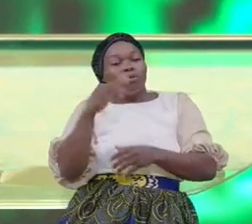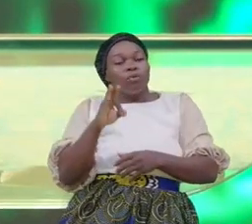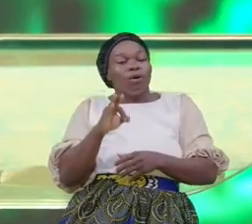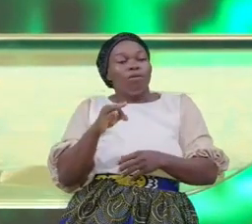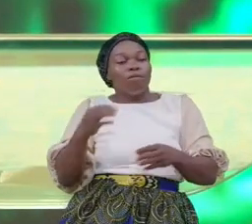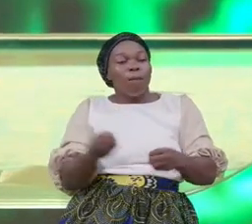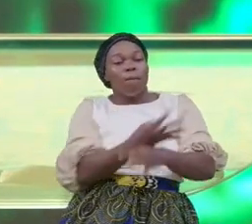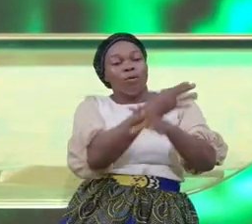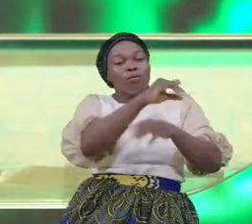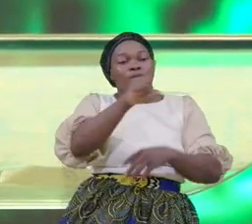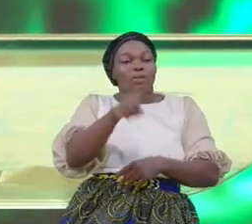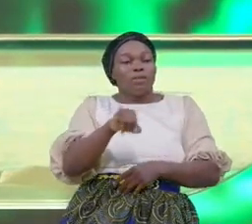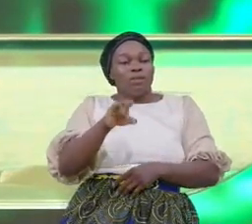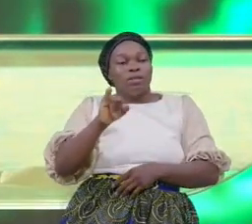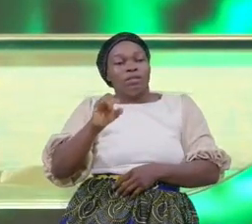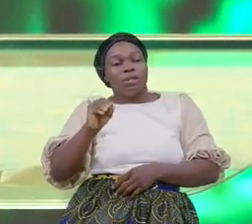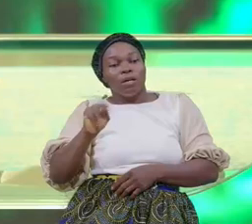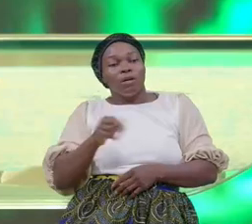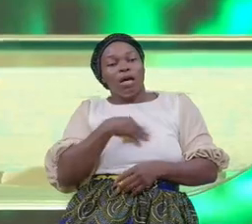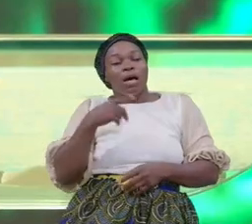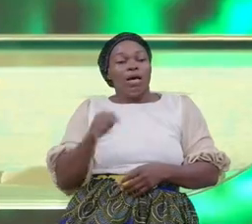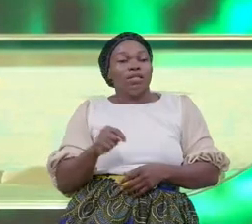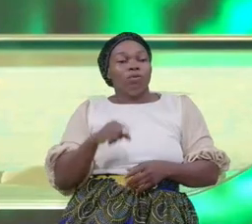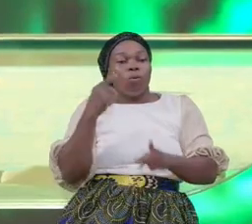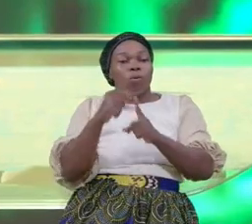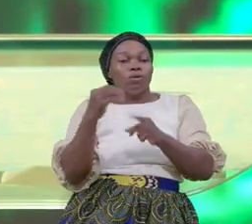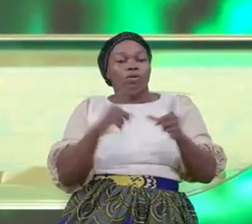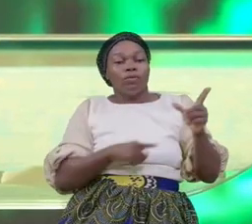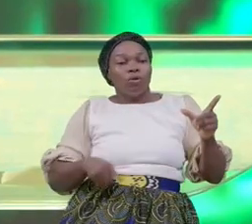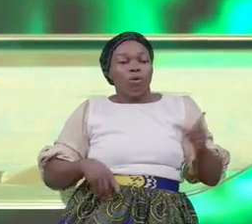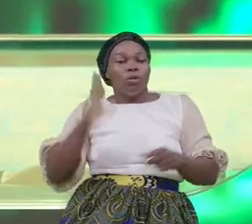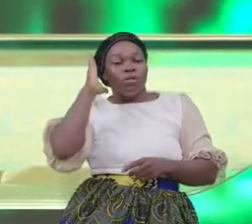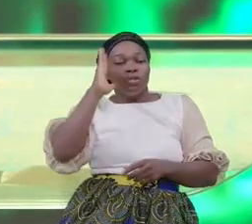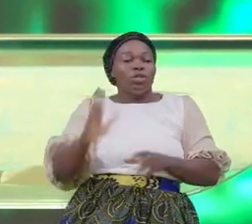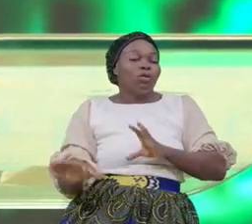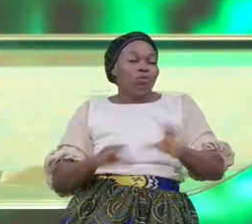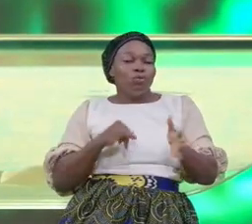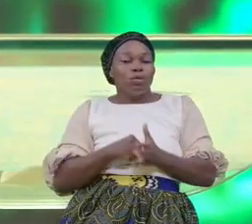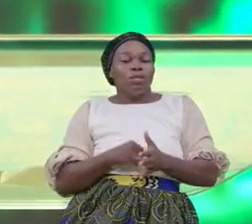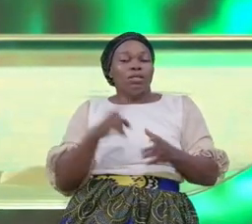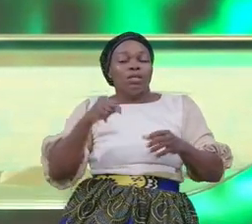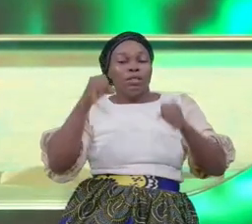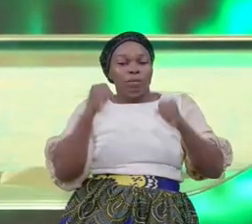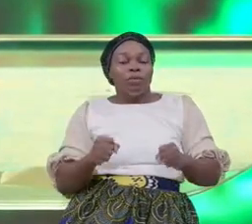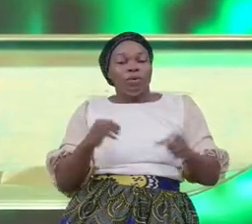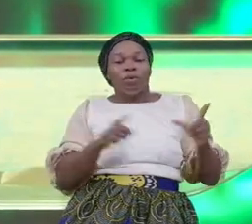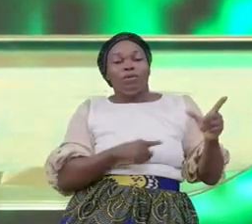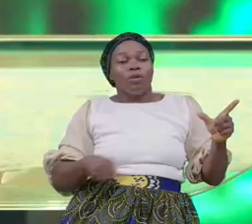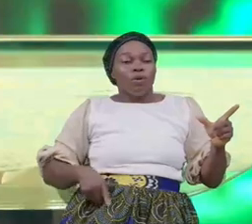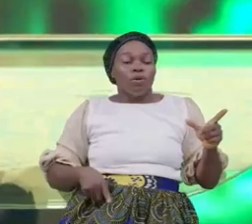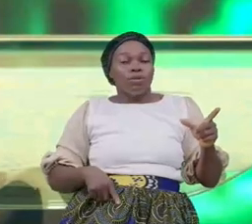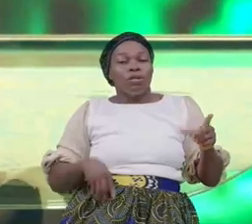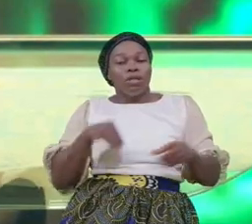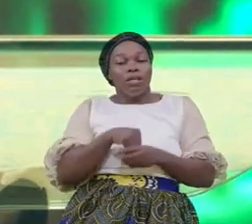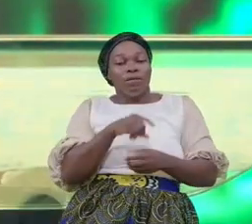Sion des réchappés. Voilà ce que fera le zèle de l'Éternel des armées. C'est le zèle de l'Éternel qui le fera ce